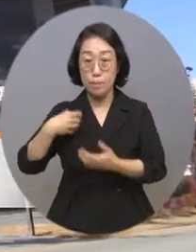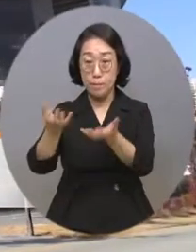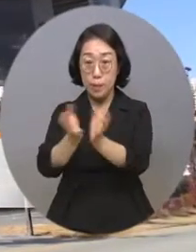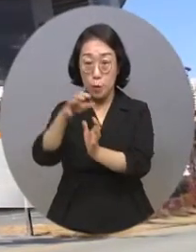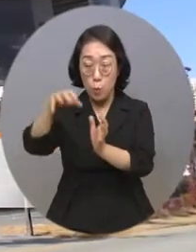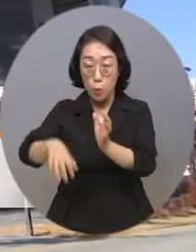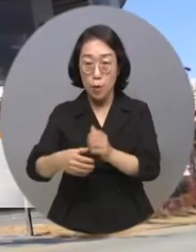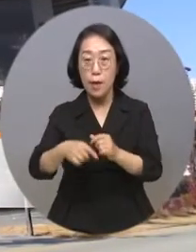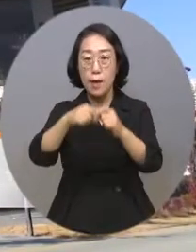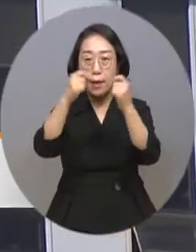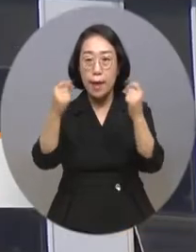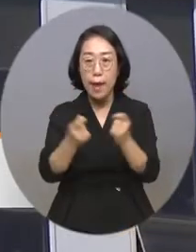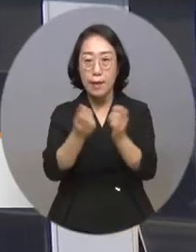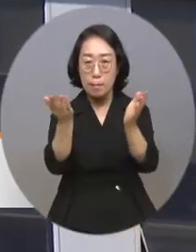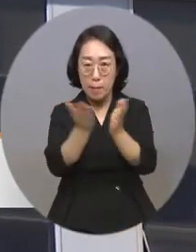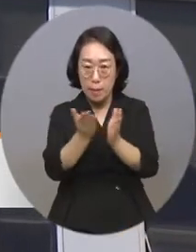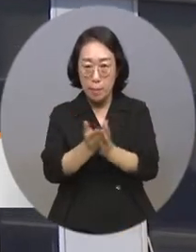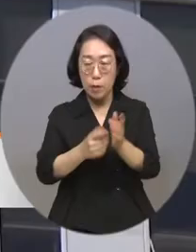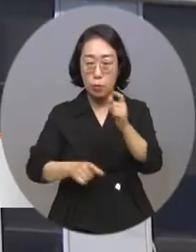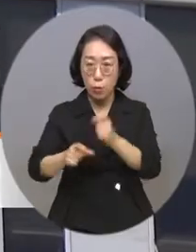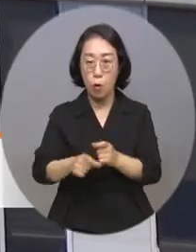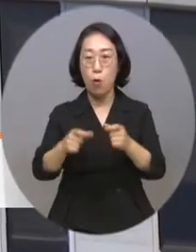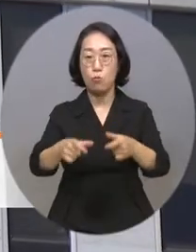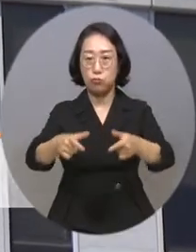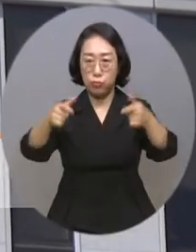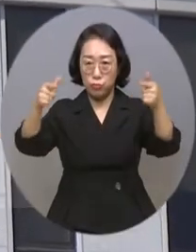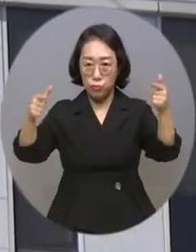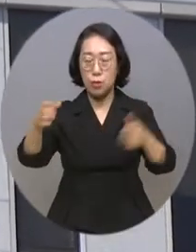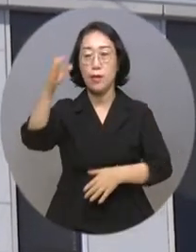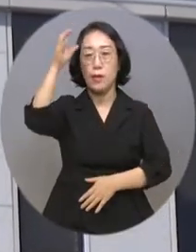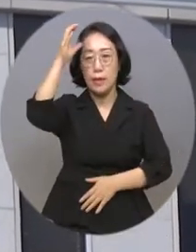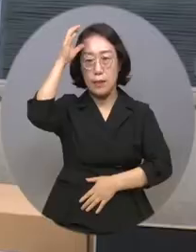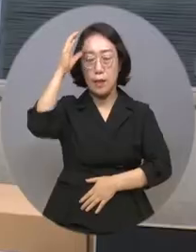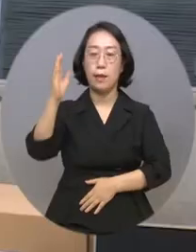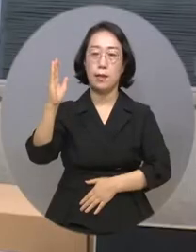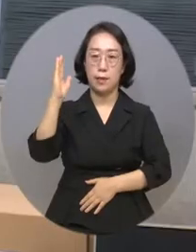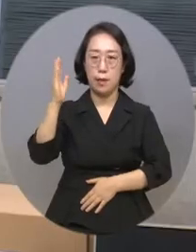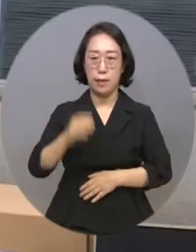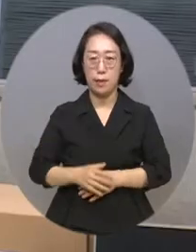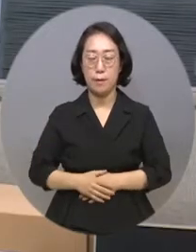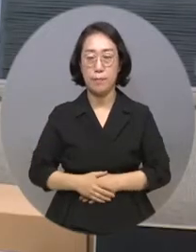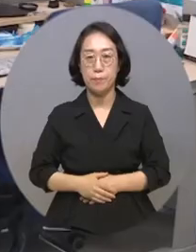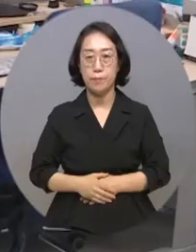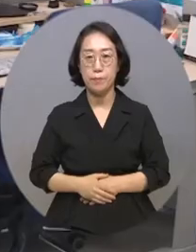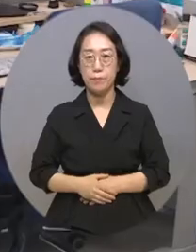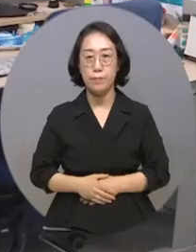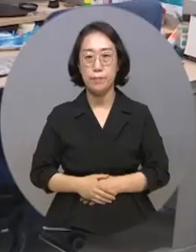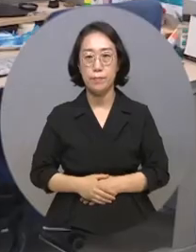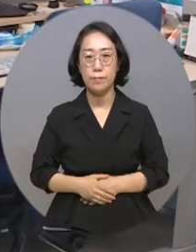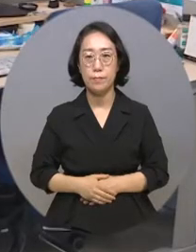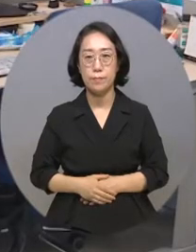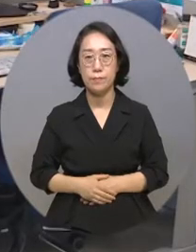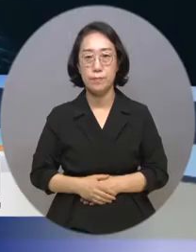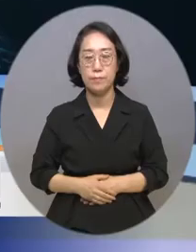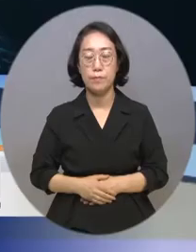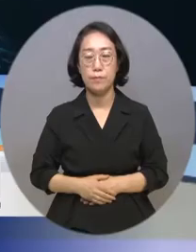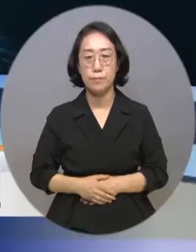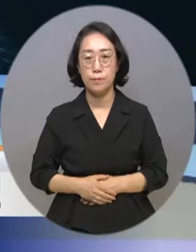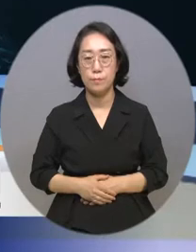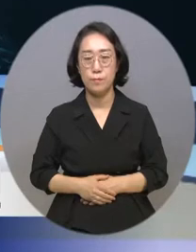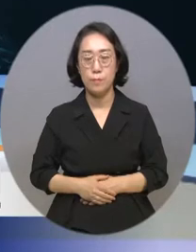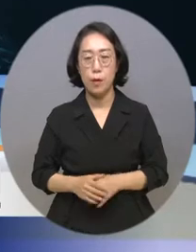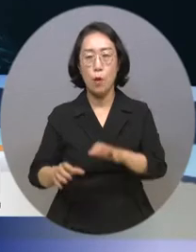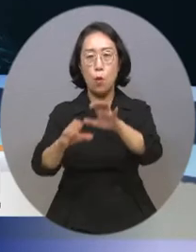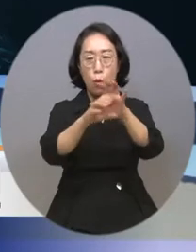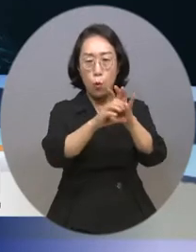개인 맞춤형 기기 지원이 활성화될 것으로 기대감을 전했습니다. 복지TV 뉴스 박승용입니다.